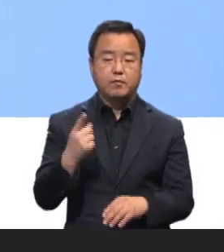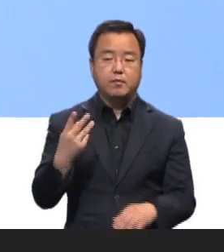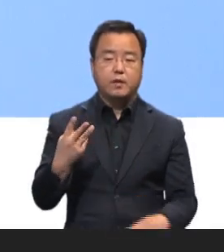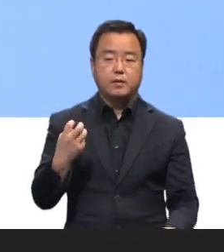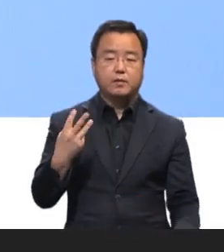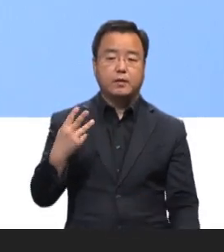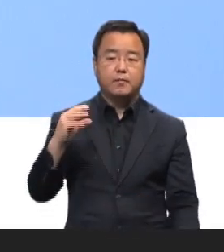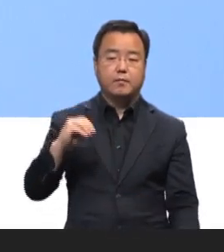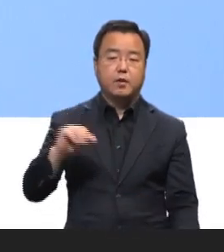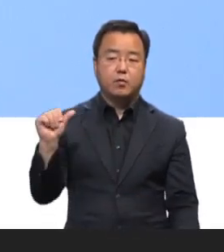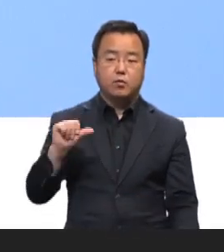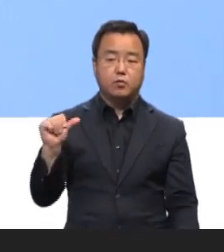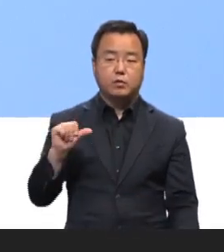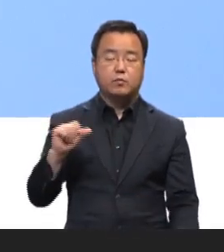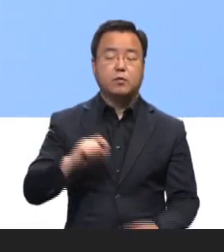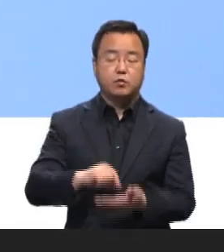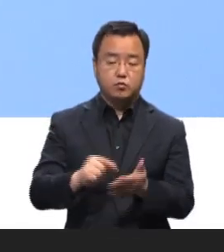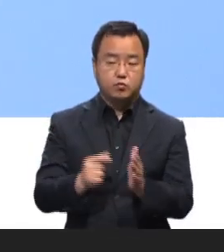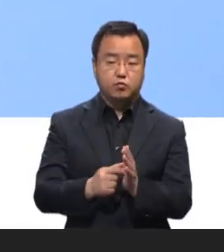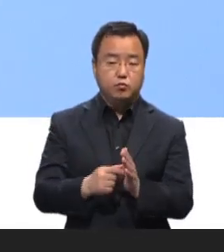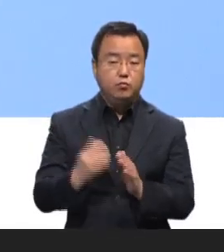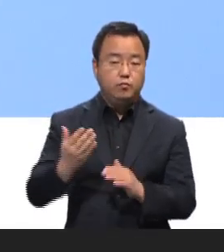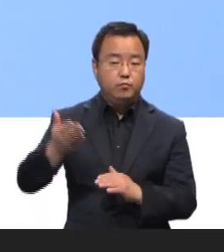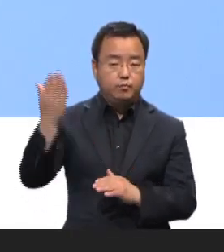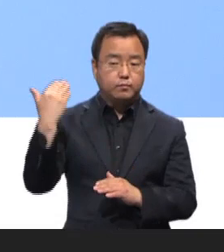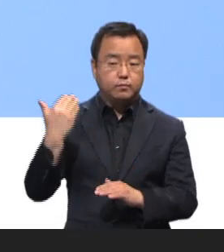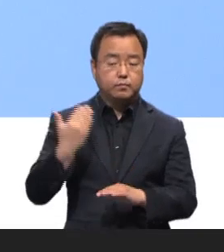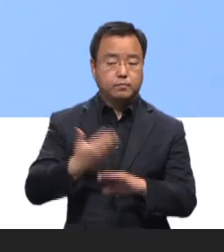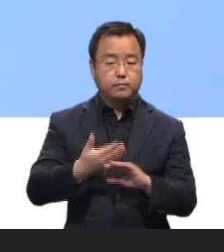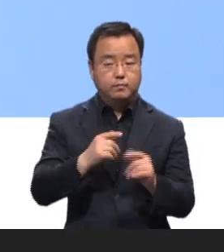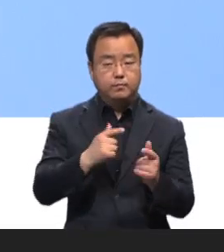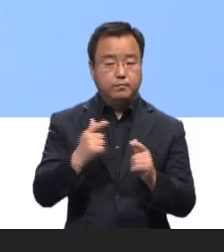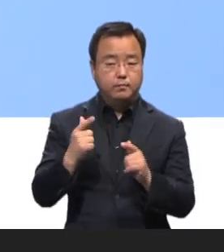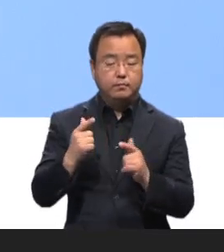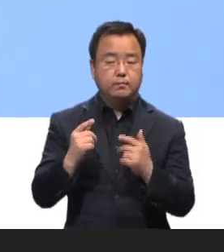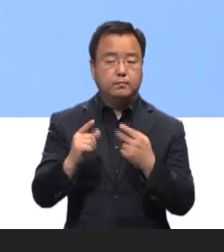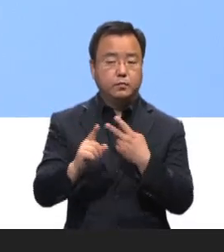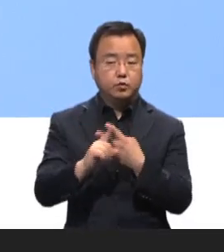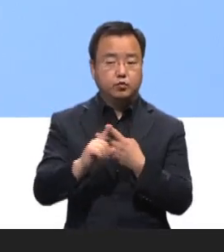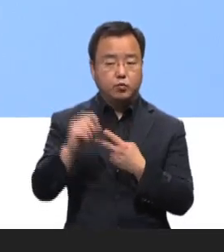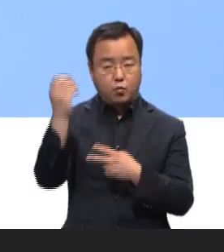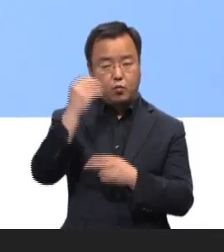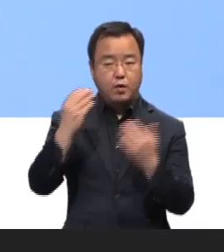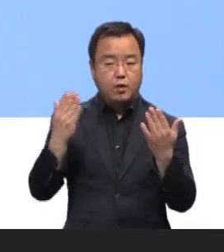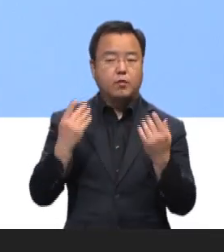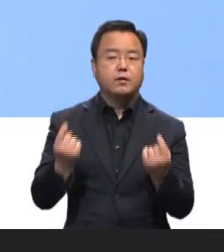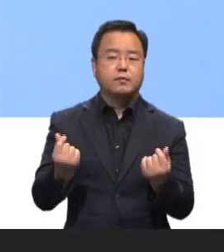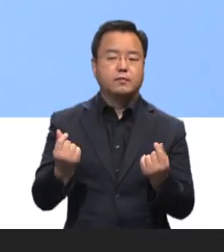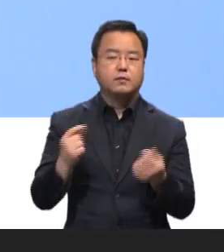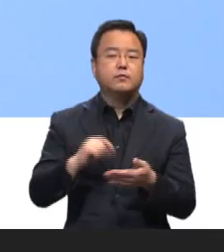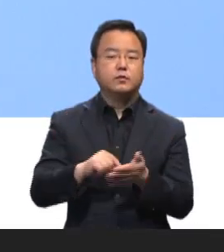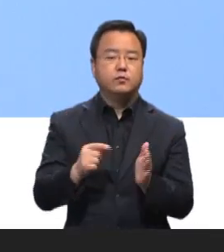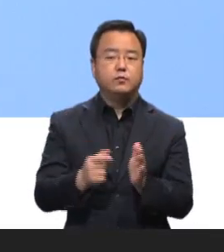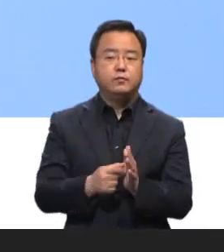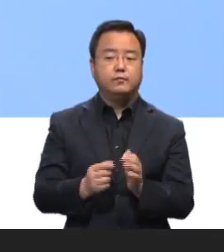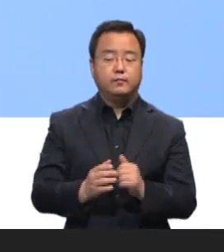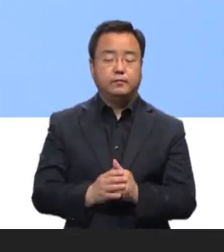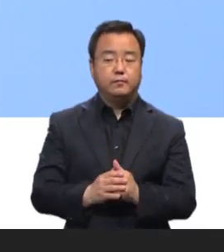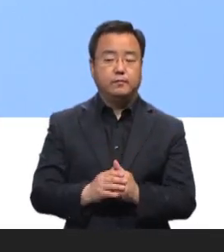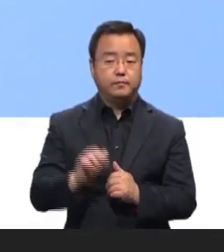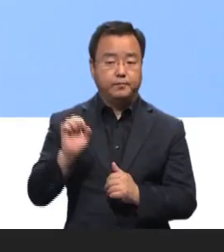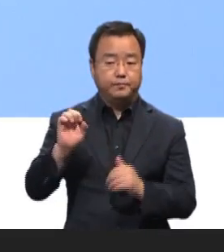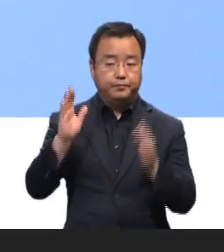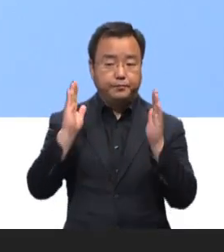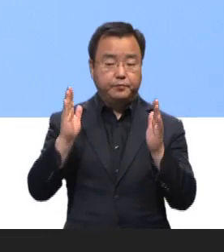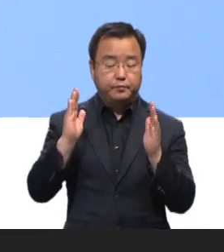명이 참여한 거구요 기존의 학생 학년 드라고 비슷한 밀려 보시면 될 것 같습니다 어제 ebs 온라인 클래스 y 학습 터 숫자를